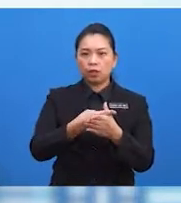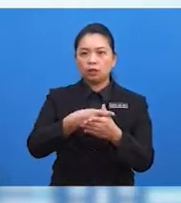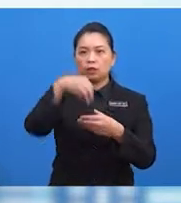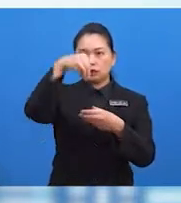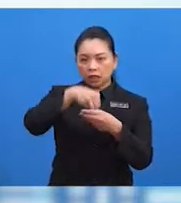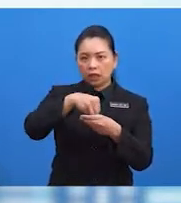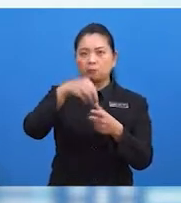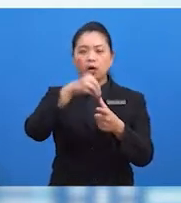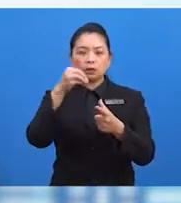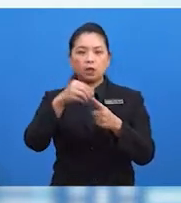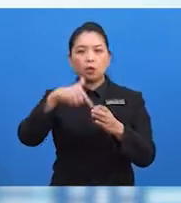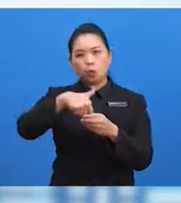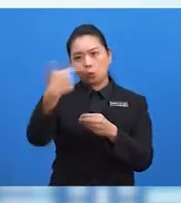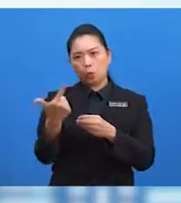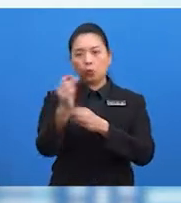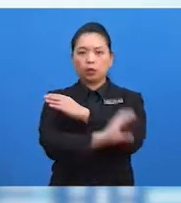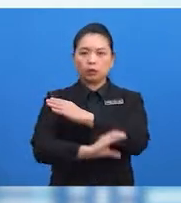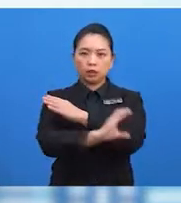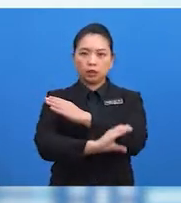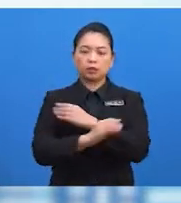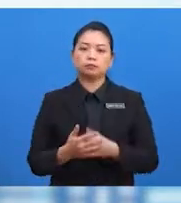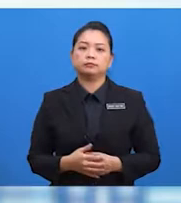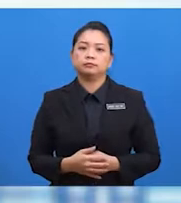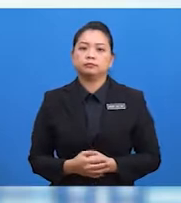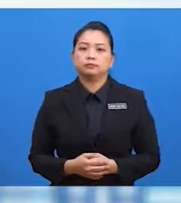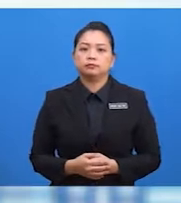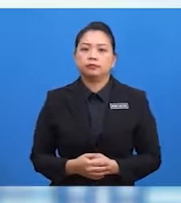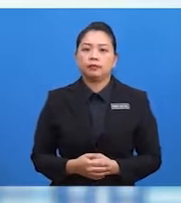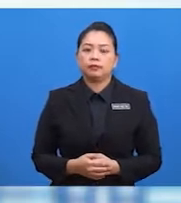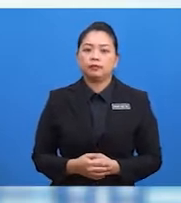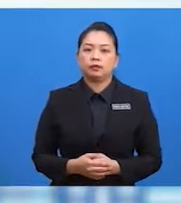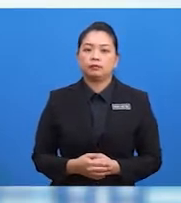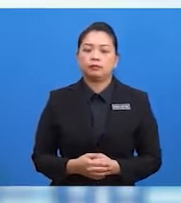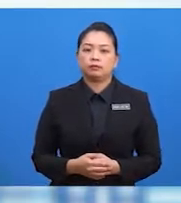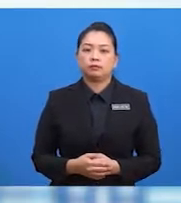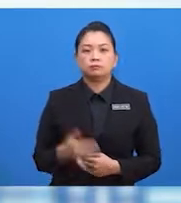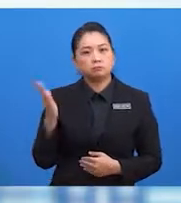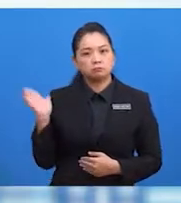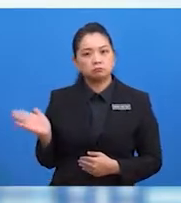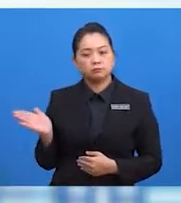Komponen perbelanjaan mengurus seterusnya ialah bekalan dan perkhidmatan.